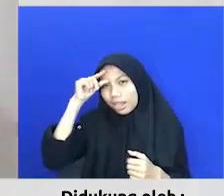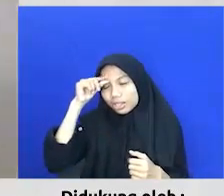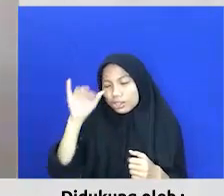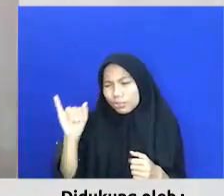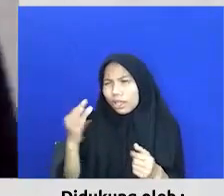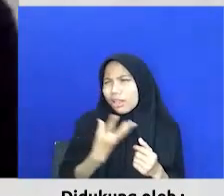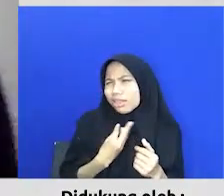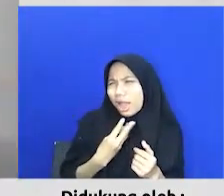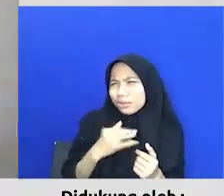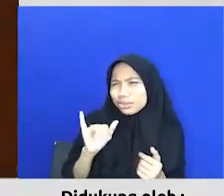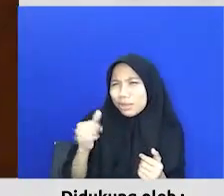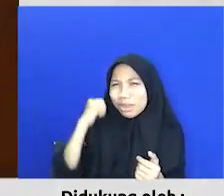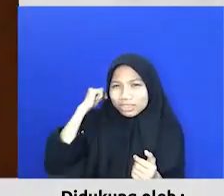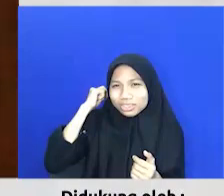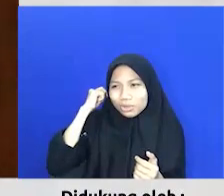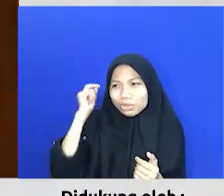di panel.